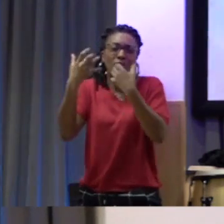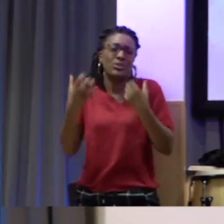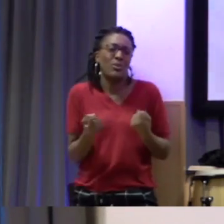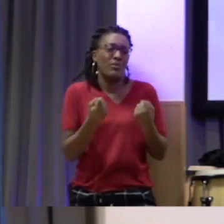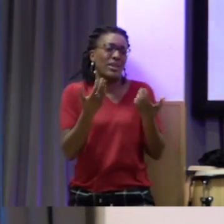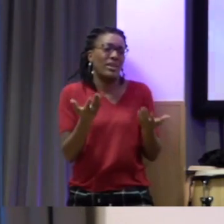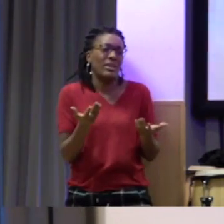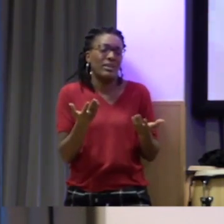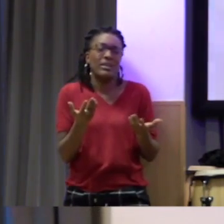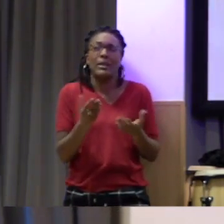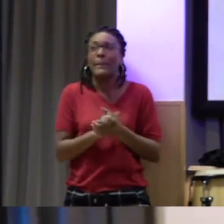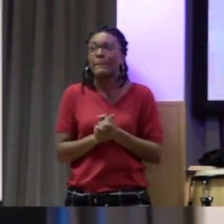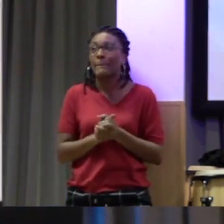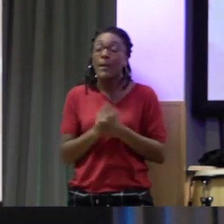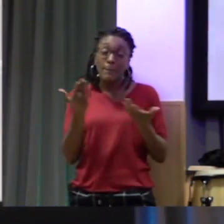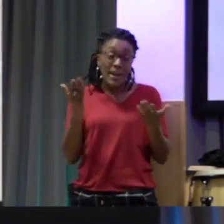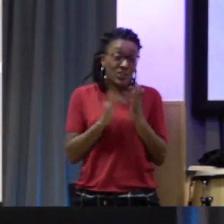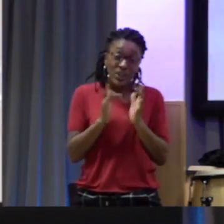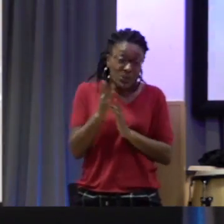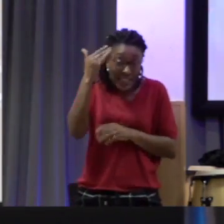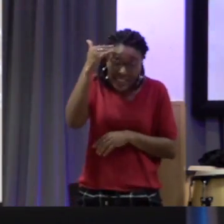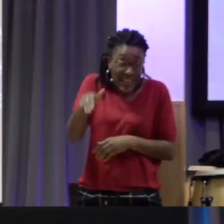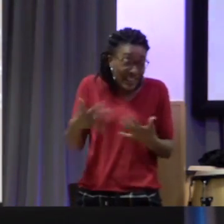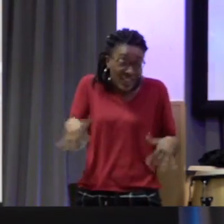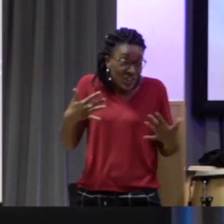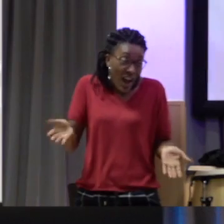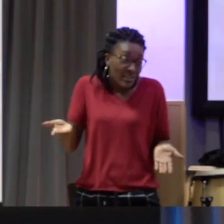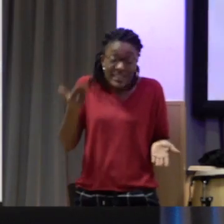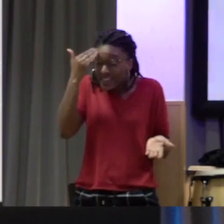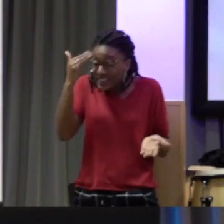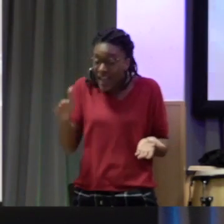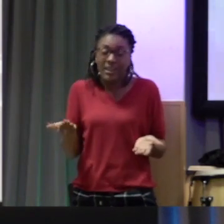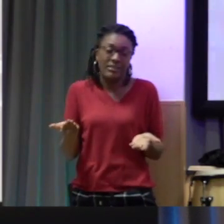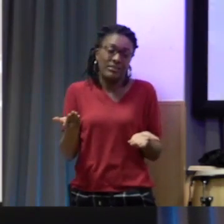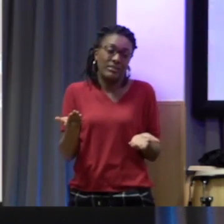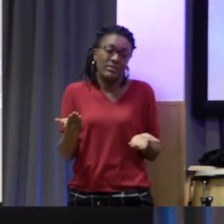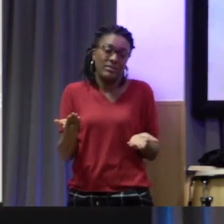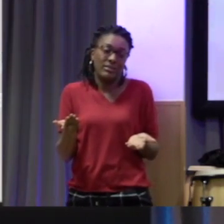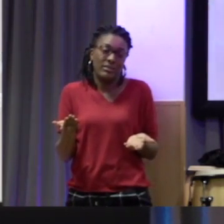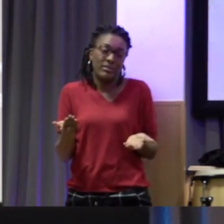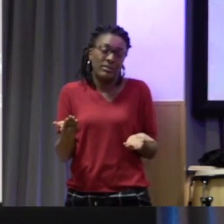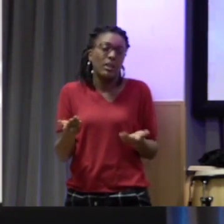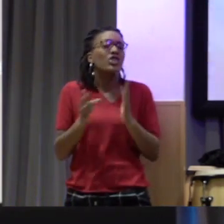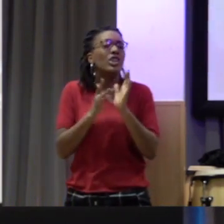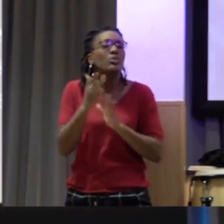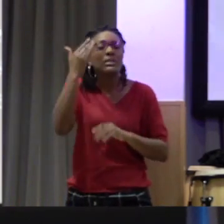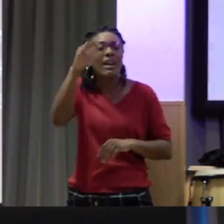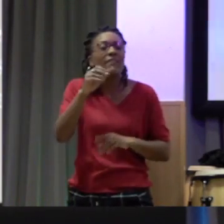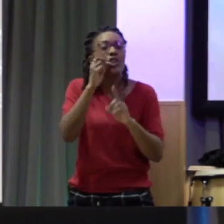Dieu omniscient nous présent, il le sait d'abord d'avance. Mais c'est à nous de faire cet effort. Vous ne croyez pas qu'il savait que Judas allait le trahir?